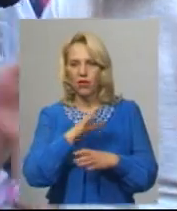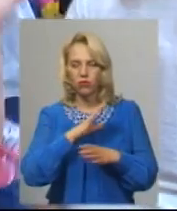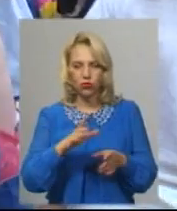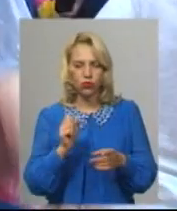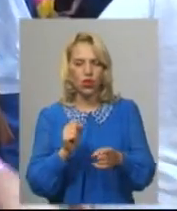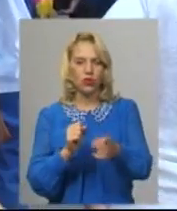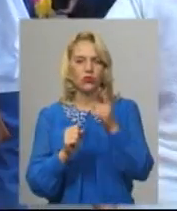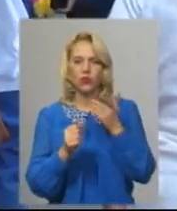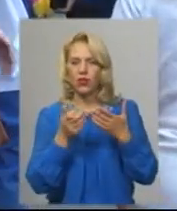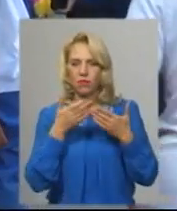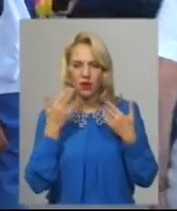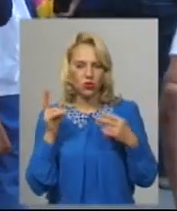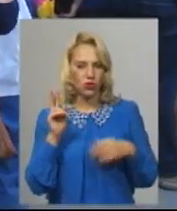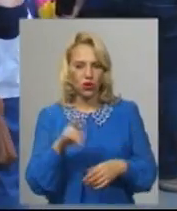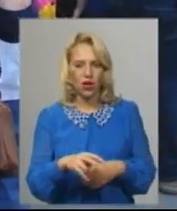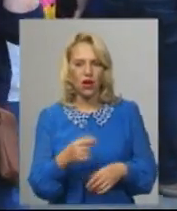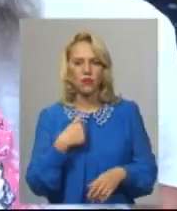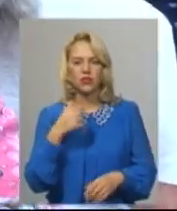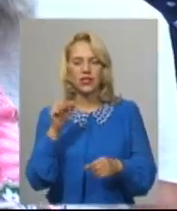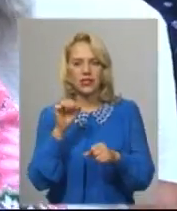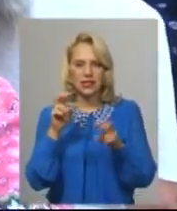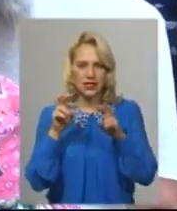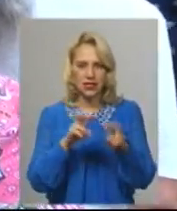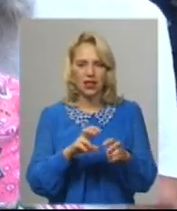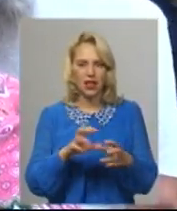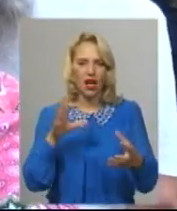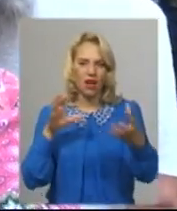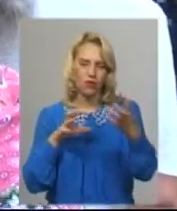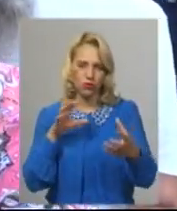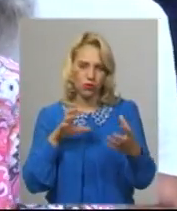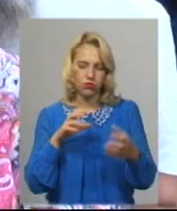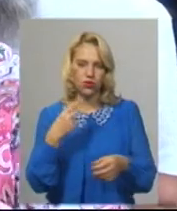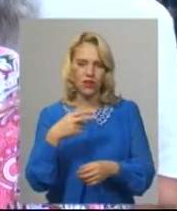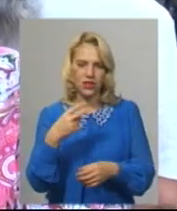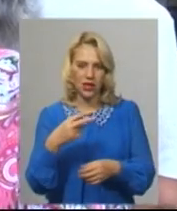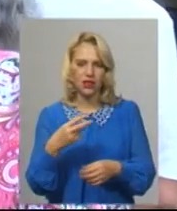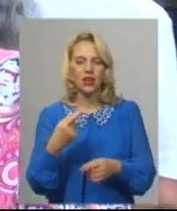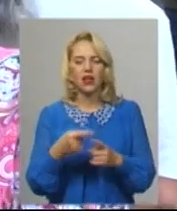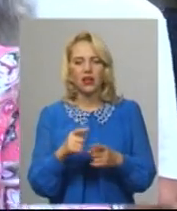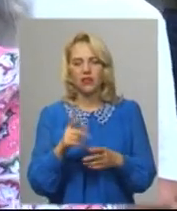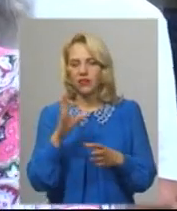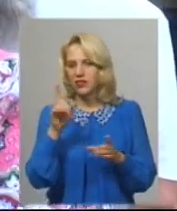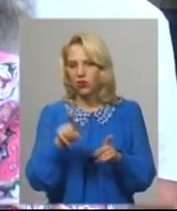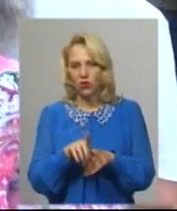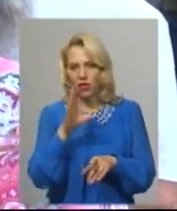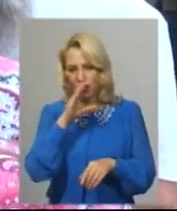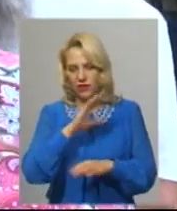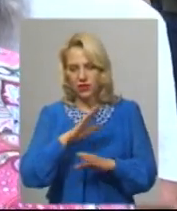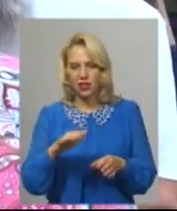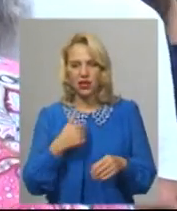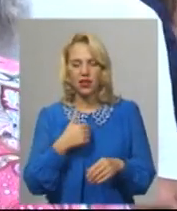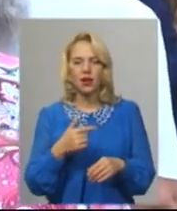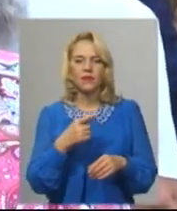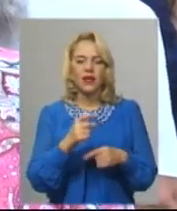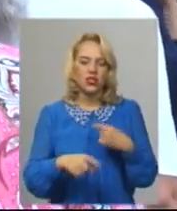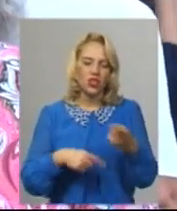сіла, то все рівно пробки не встигла. В ту сторону на вокзал або 5-й, або щоб через дорогу перейти, або 9-й до кінця. Нічого